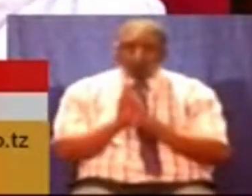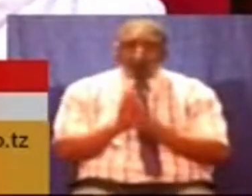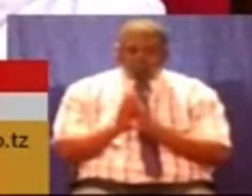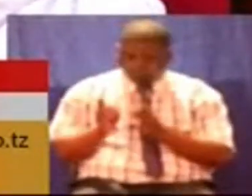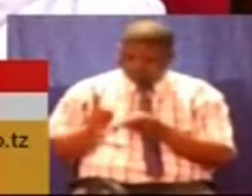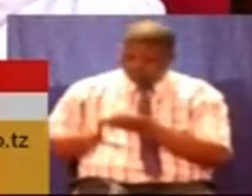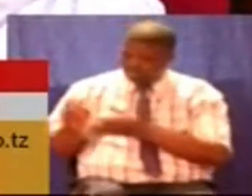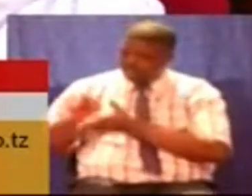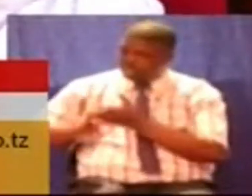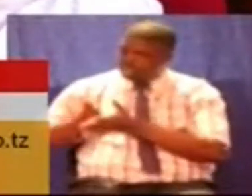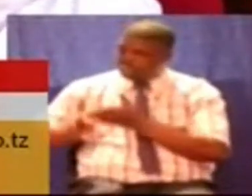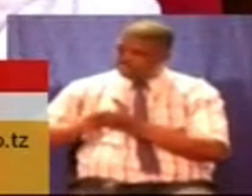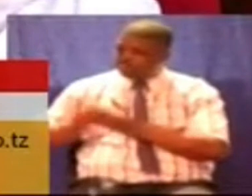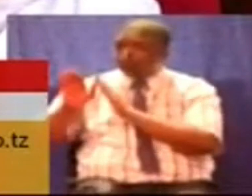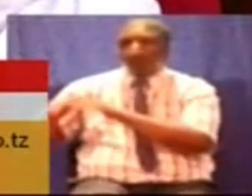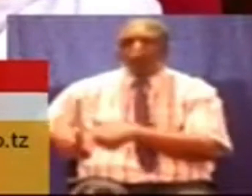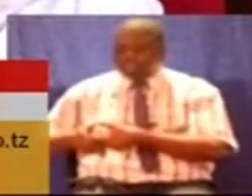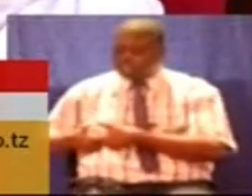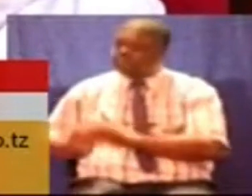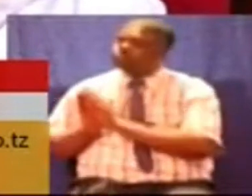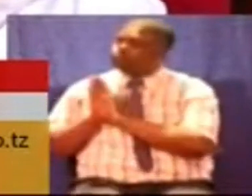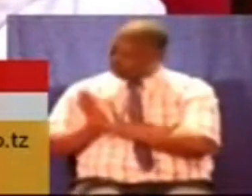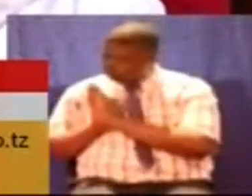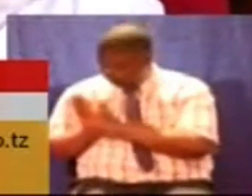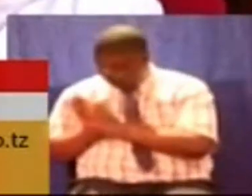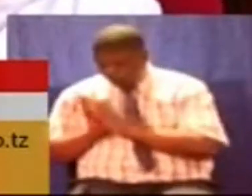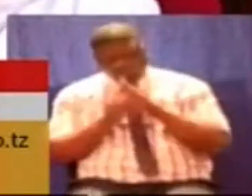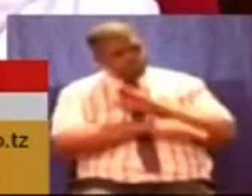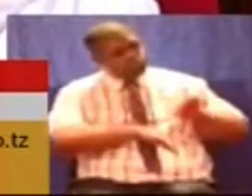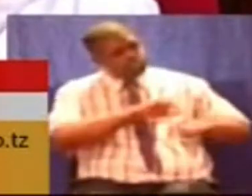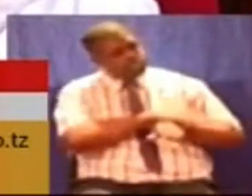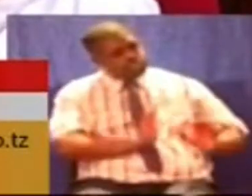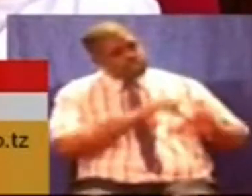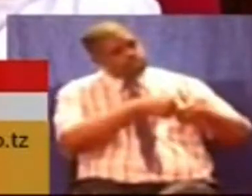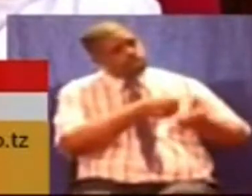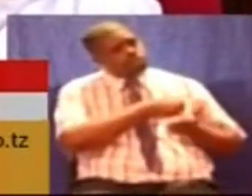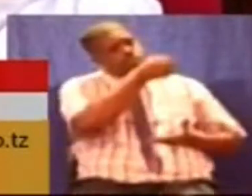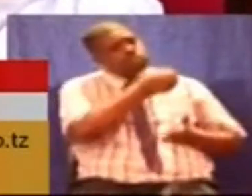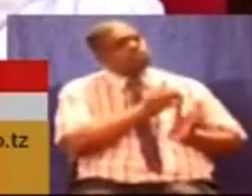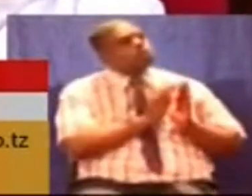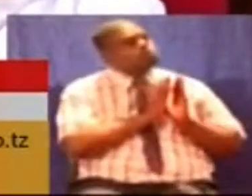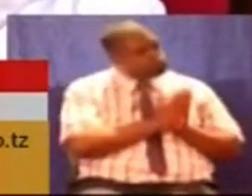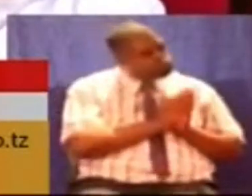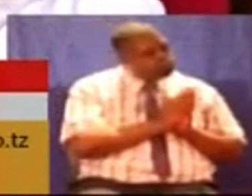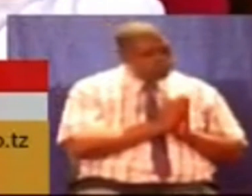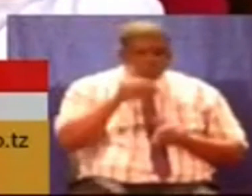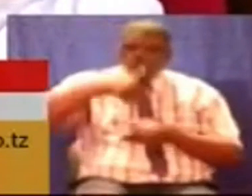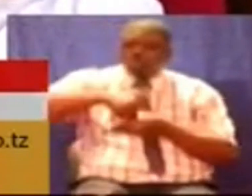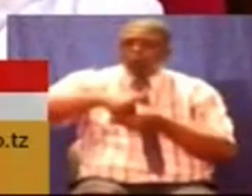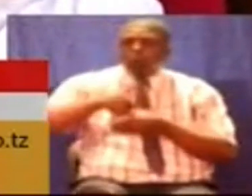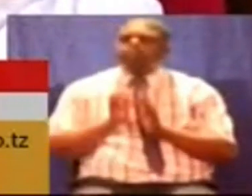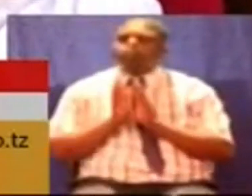niwashukuru mwenyekiti wetu wa kamati ya bajeti na wajumbe wote. Kwa kweli mimi ni mjumbe wa kamati ya